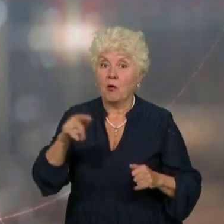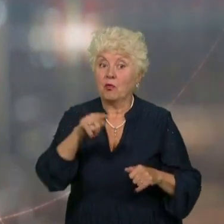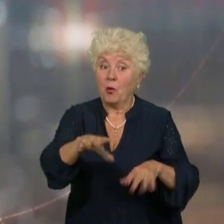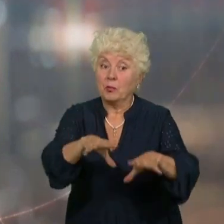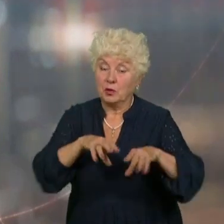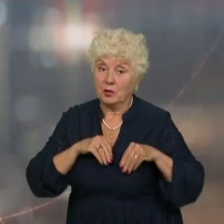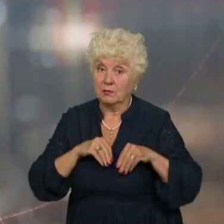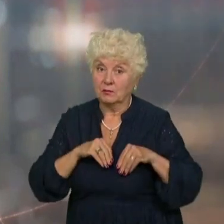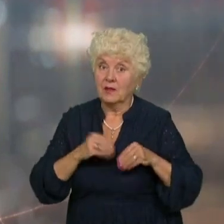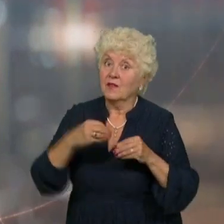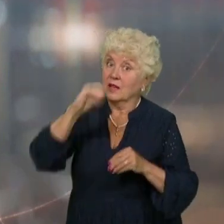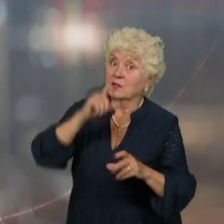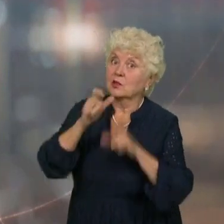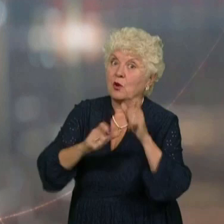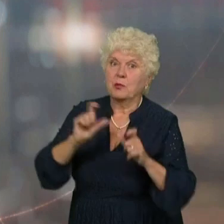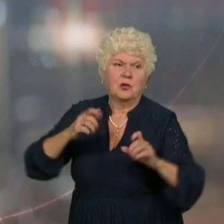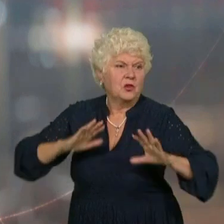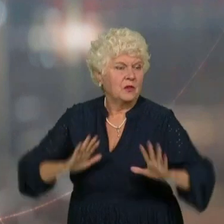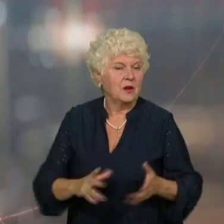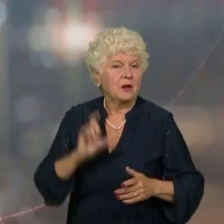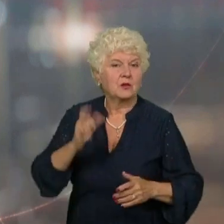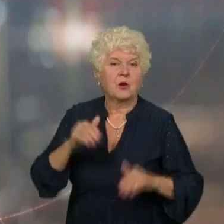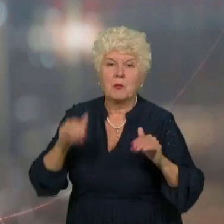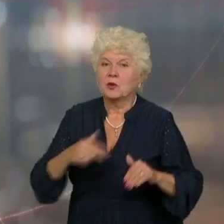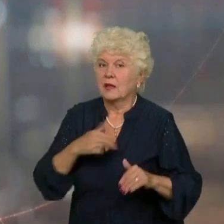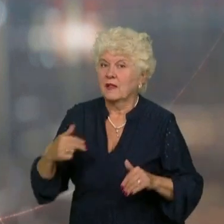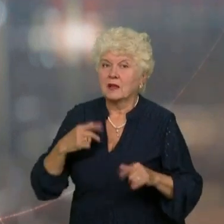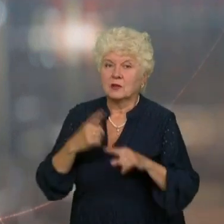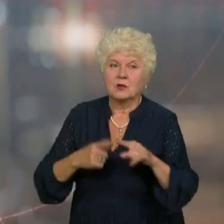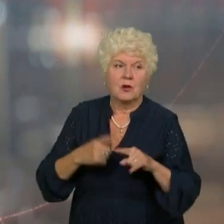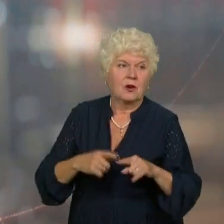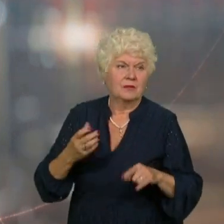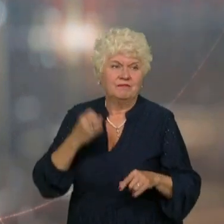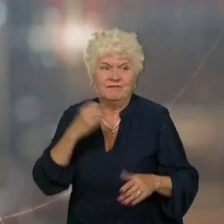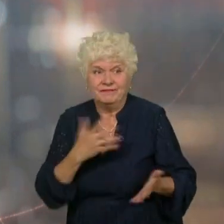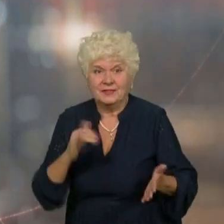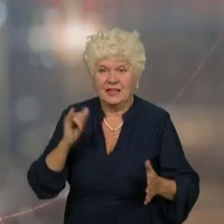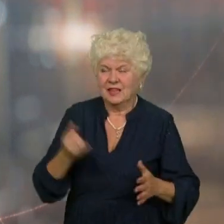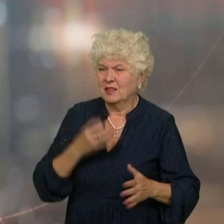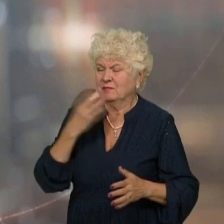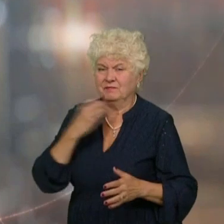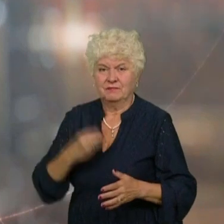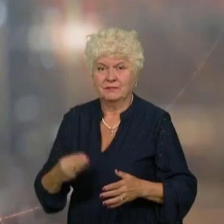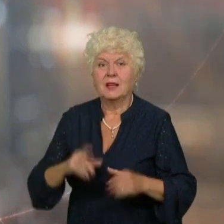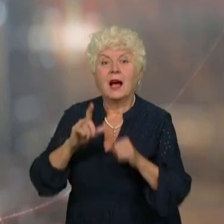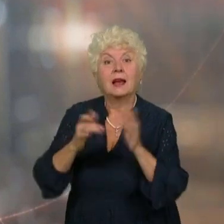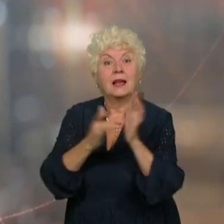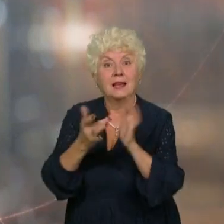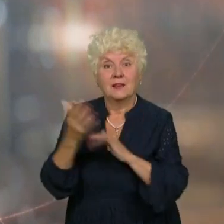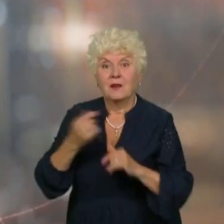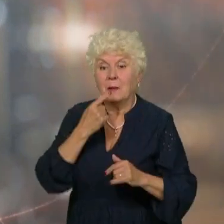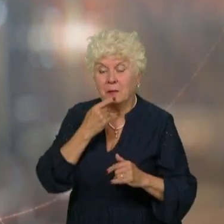przyjął więc uczynił coś dziwnego coś co może nas dzisiaj troszkę nie wiem może gorszyć albo jakoś obrzydzać ale Jezus wziął